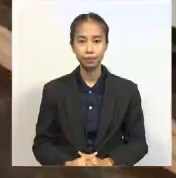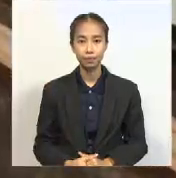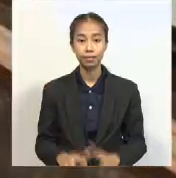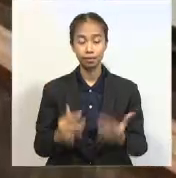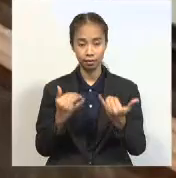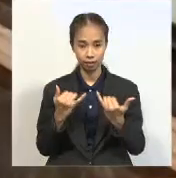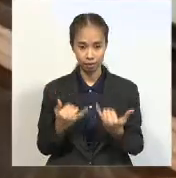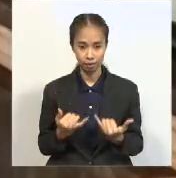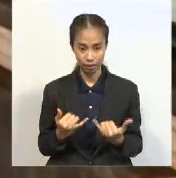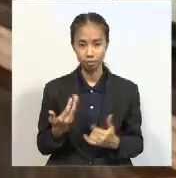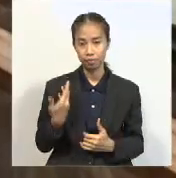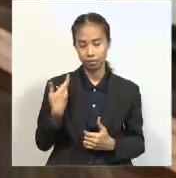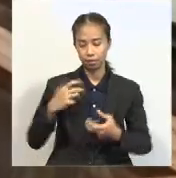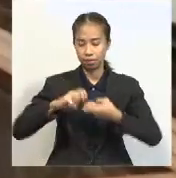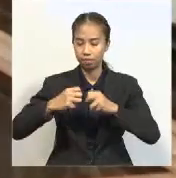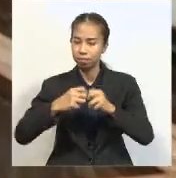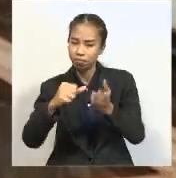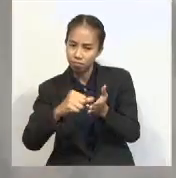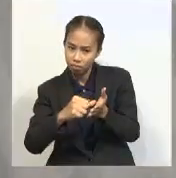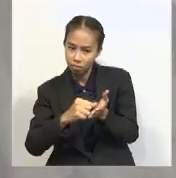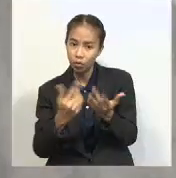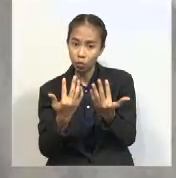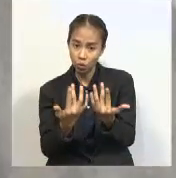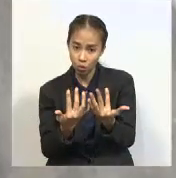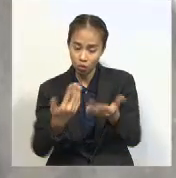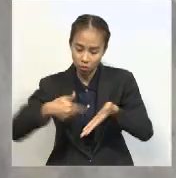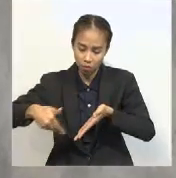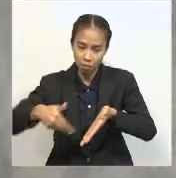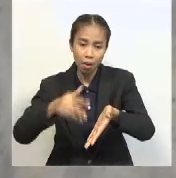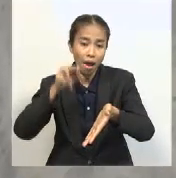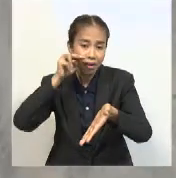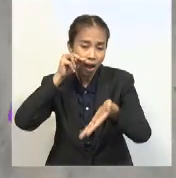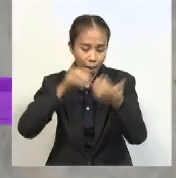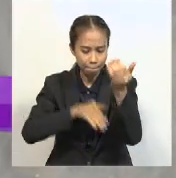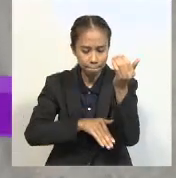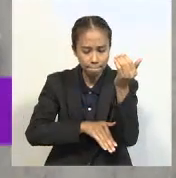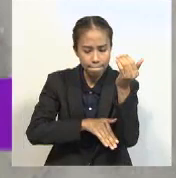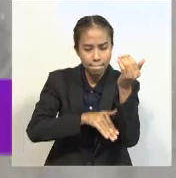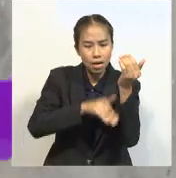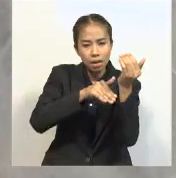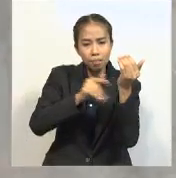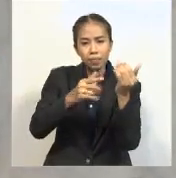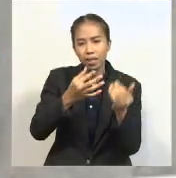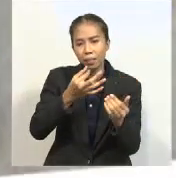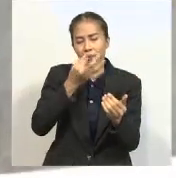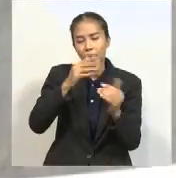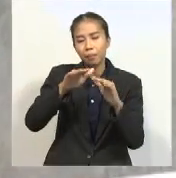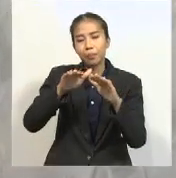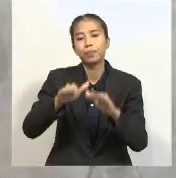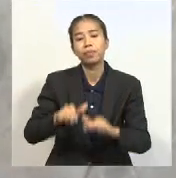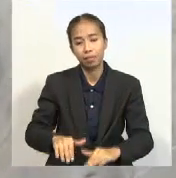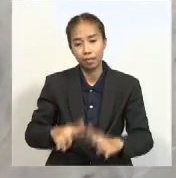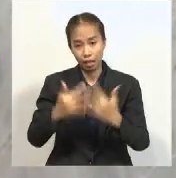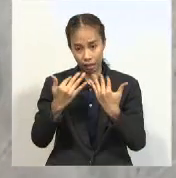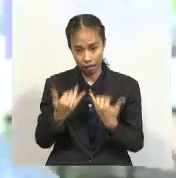ซึ่งการแก้ไขปัญหาน้ำประปาเค็มนะคะก็ต้องรอให้น้ำในแม่น้ำชีเพิ่มขึ้นความเค็มในน้ำก็จะลดลงไปเองค่ะส่วนที่พบ